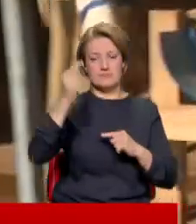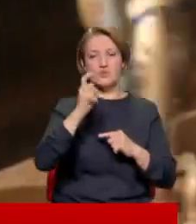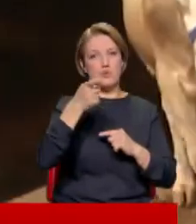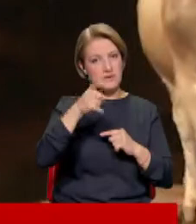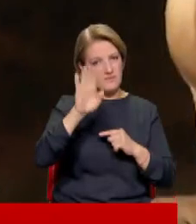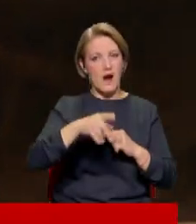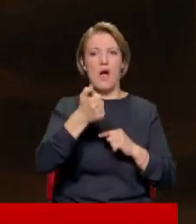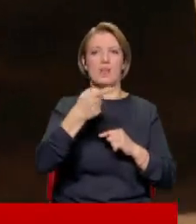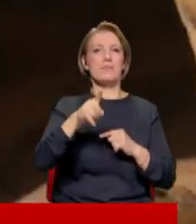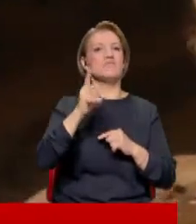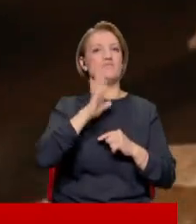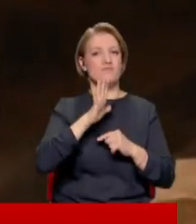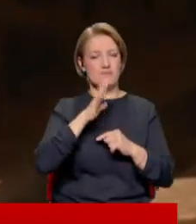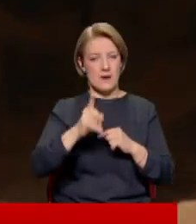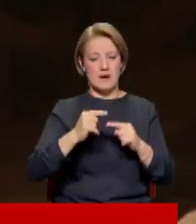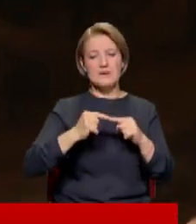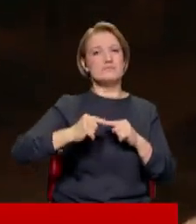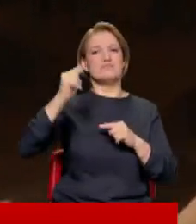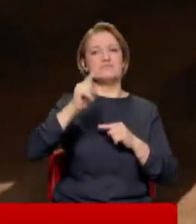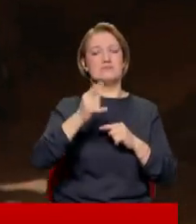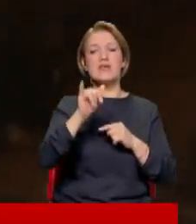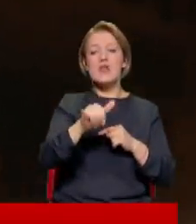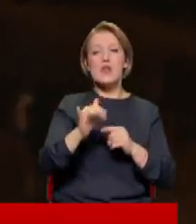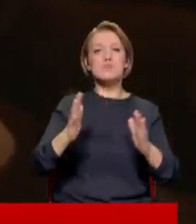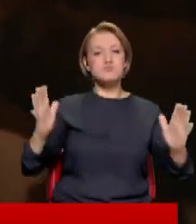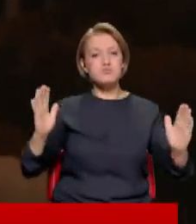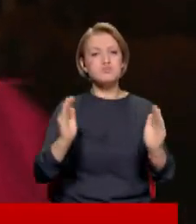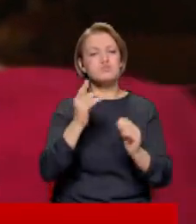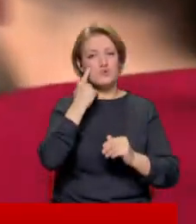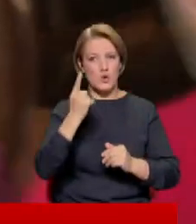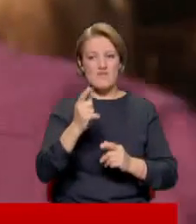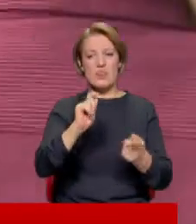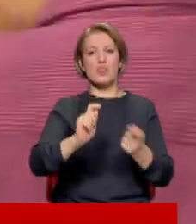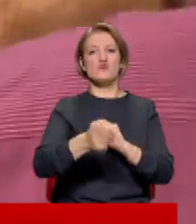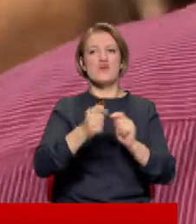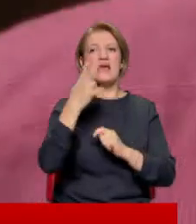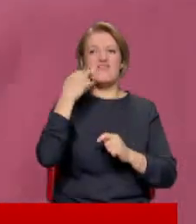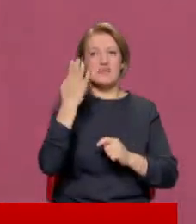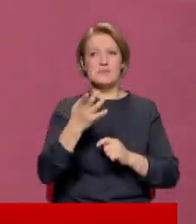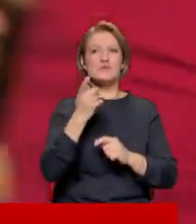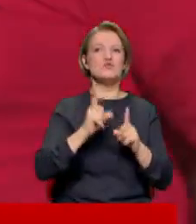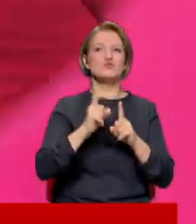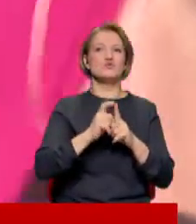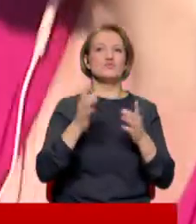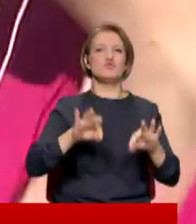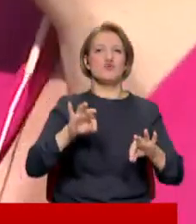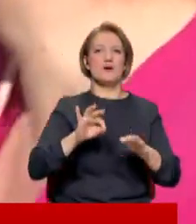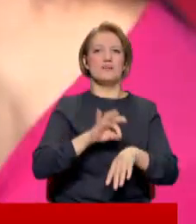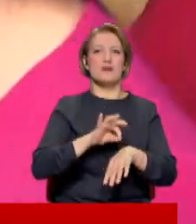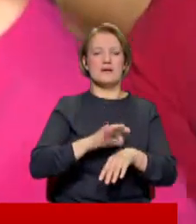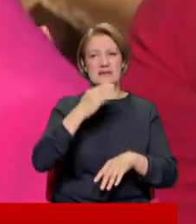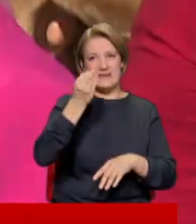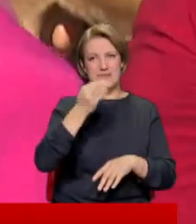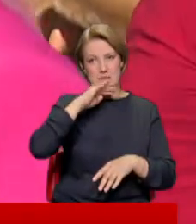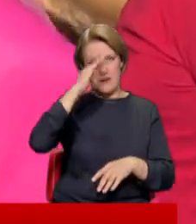da var, 6 bin liraya da var. Yani hayvanın kilosuna göre fiyatlar değişiyor. Efendim nasıl durum şu anda? İyi